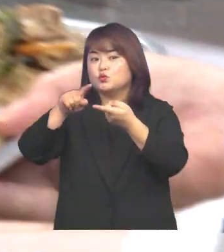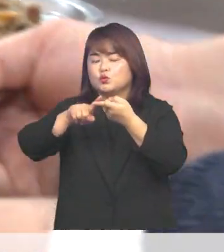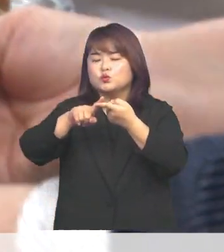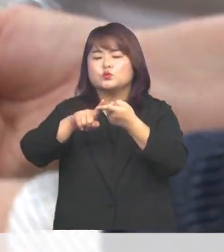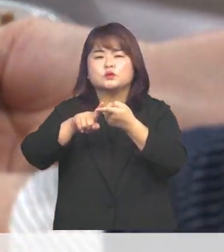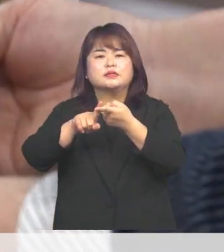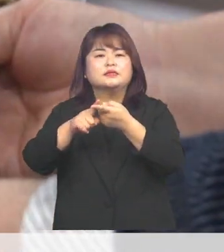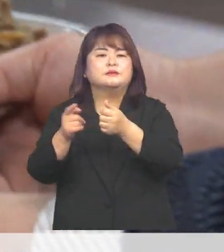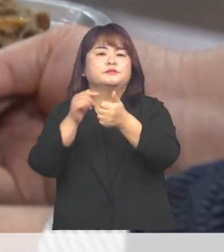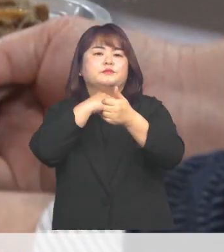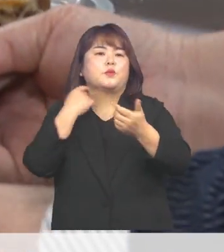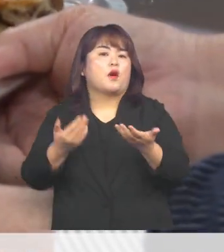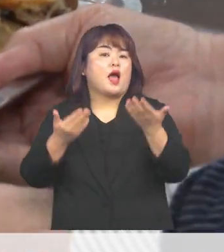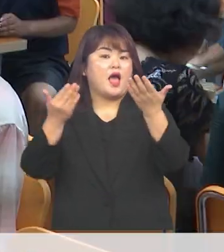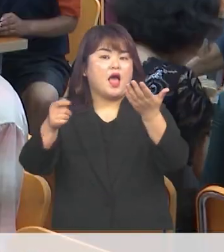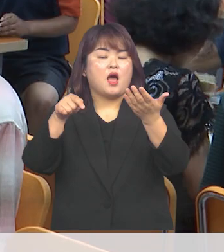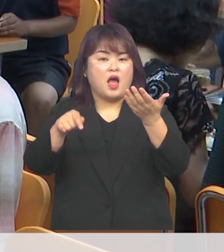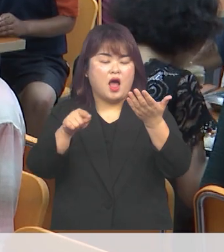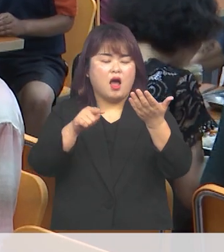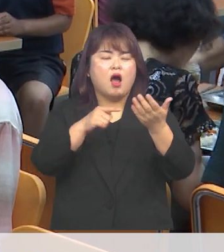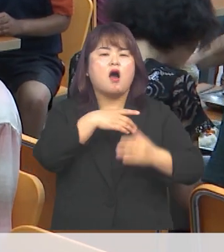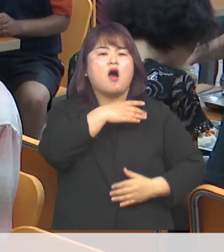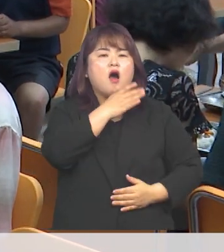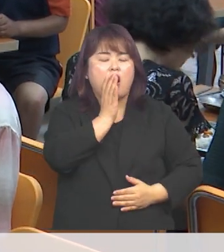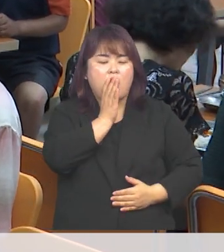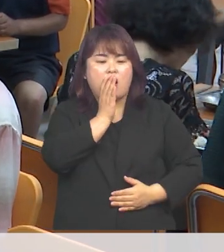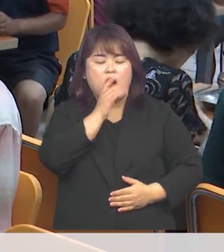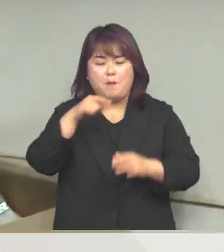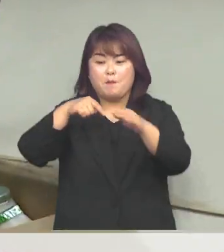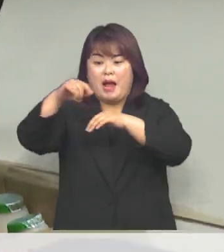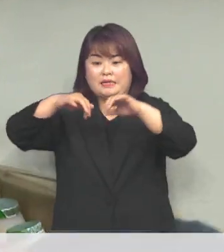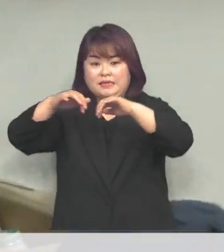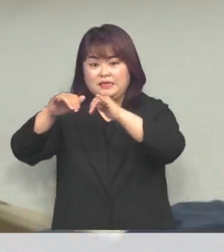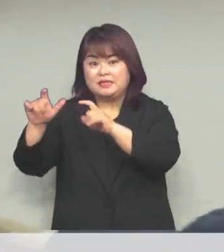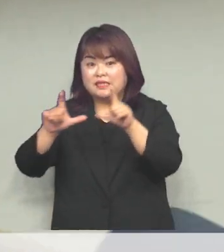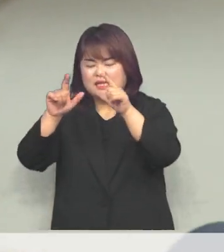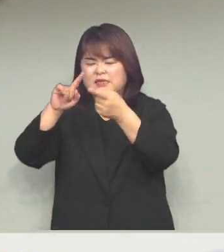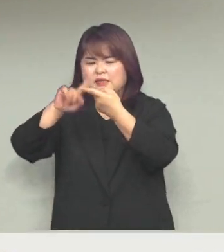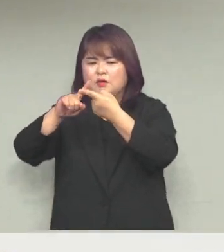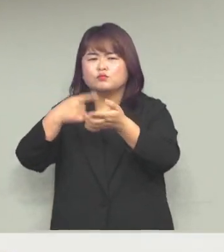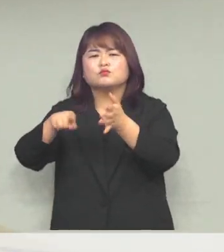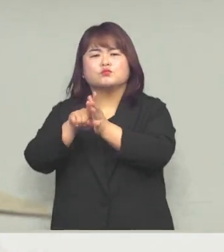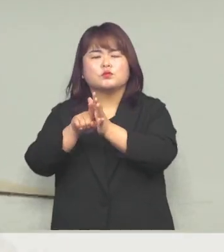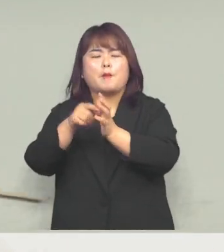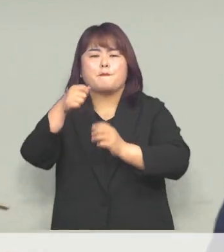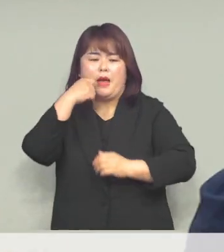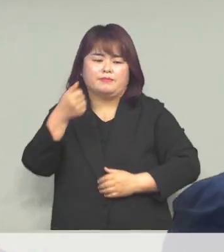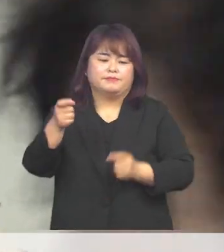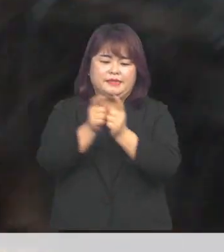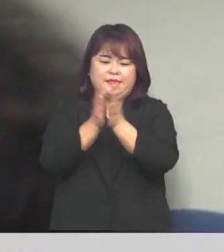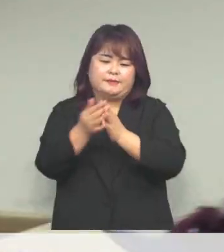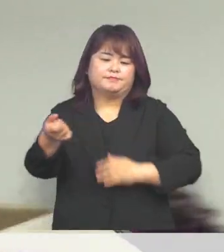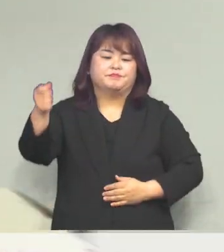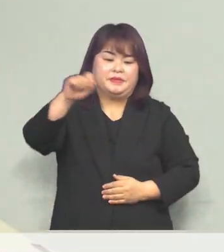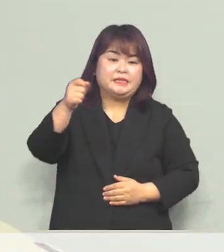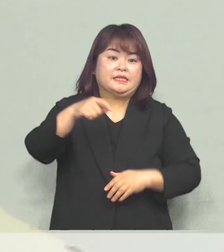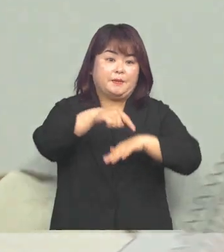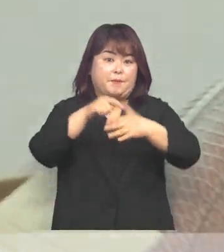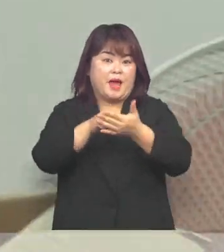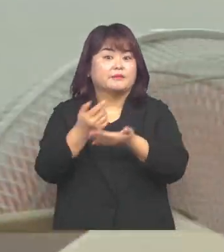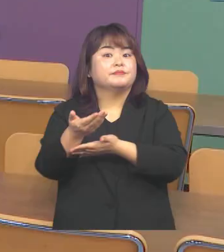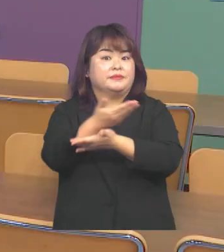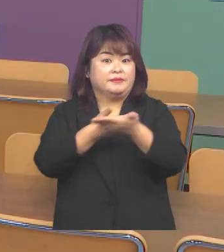시작했습니다. 이 시장은 어르신이나 노숙자 등 취약계층 이웃을 위해 손수 밥을 담아주며 따뜻한 마음을